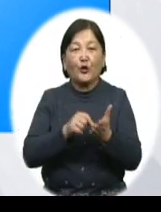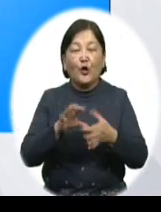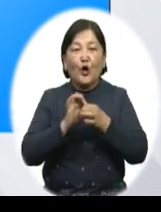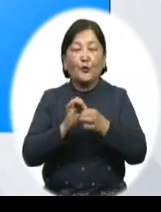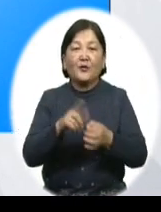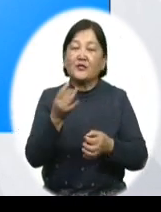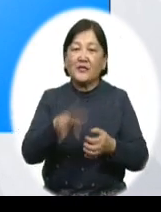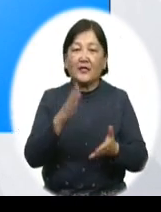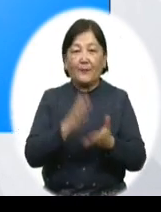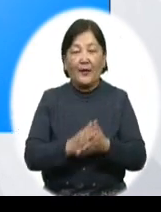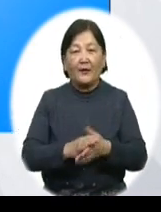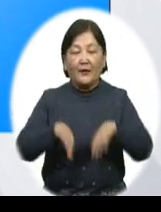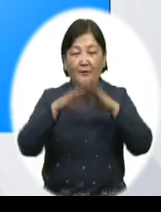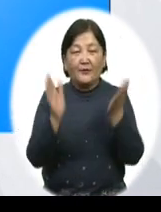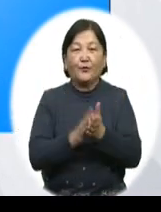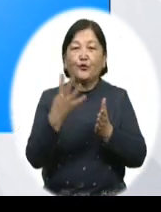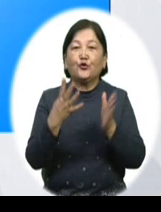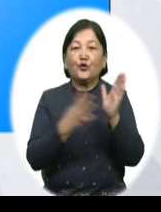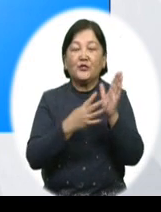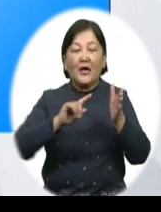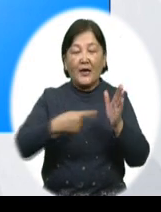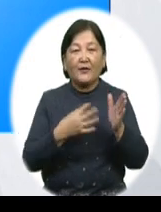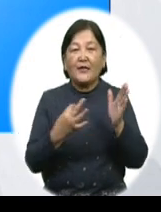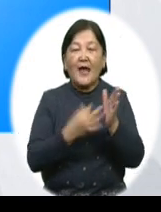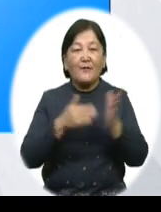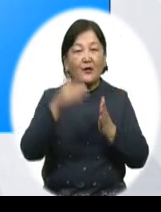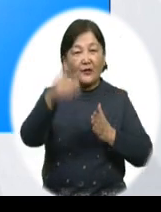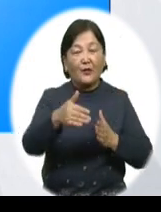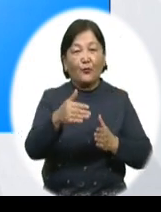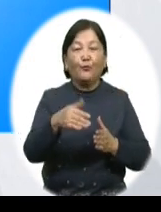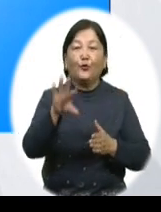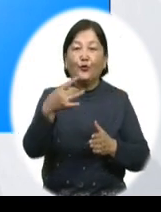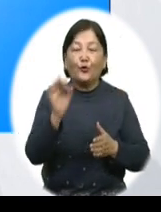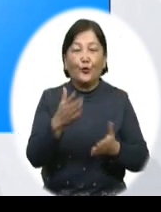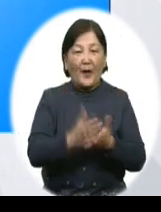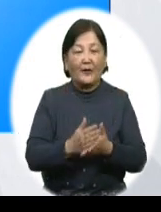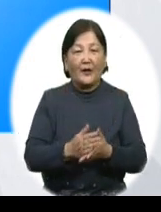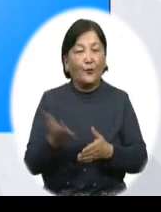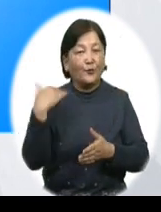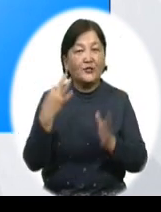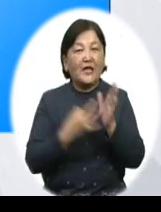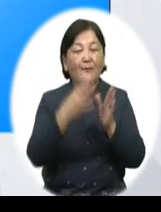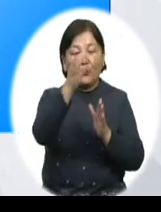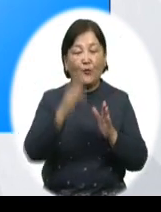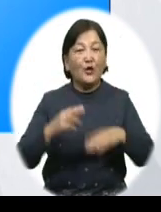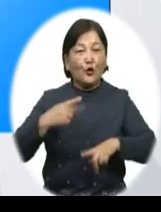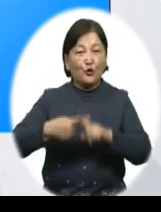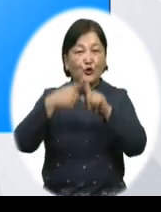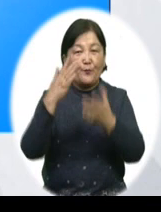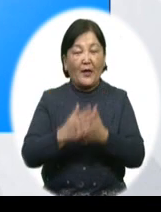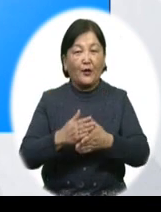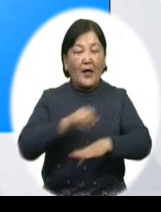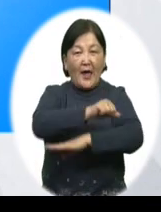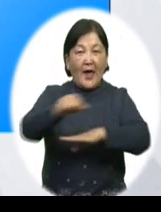зардал. 1 их найд 49.8 тэрбум буюу өмнөх оноос 1.8% өссөн байна. Их засвар, төрийн болон орон